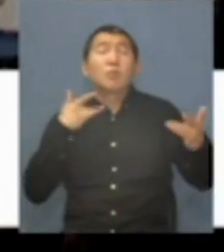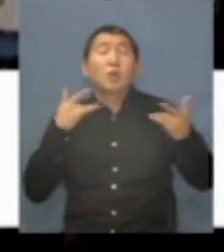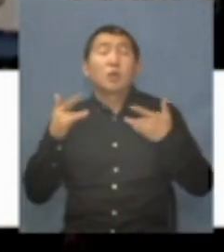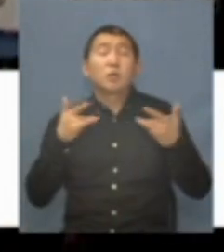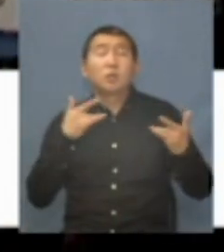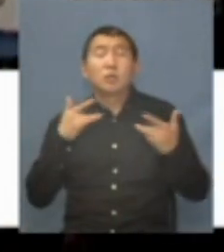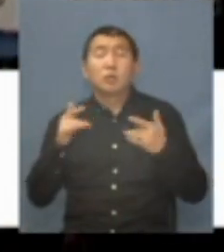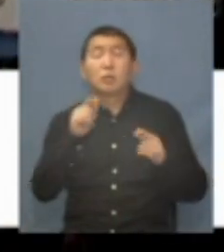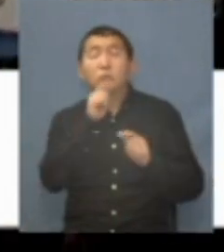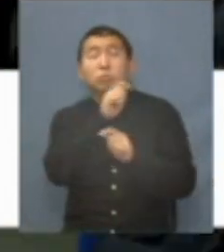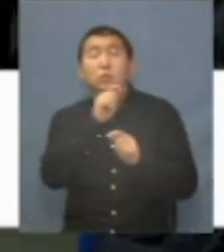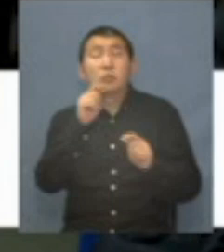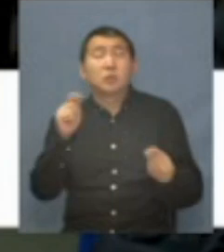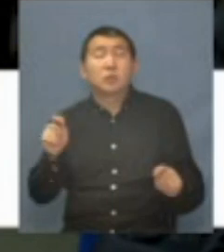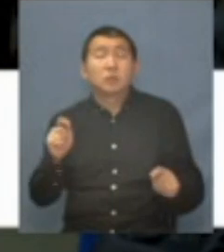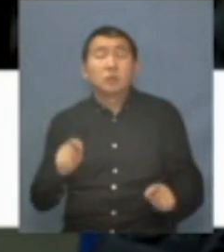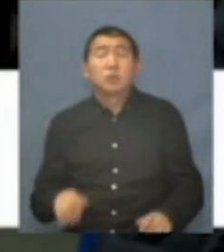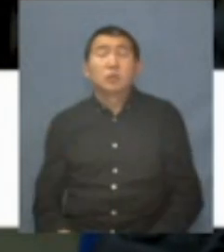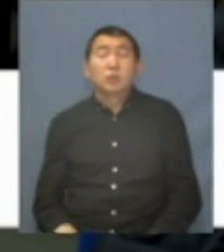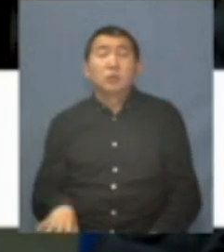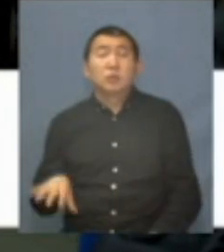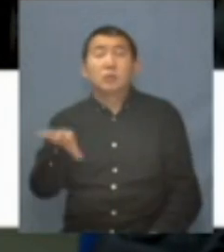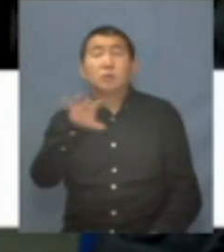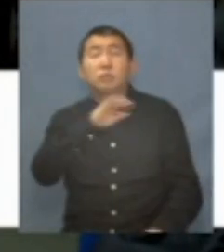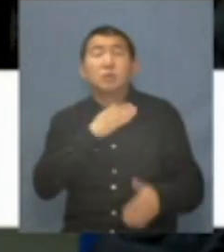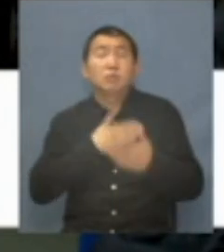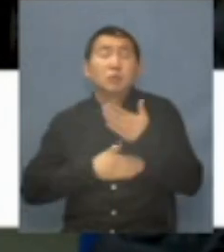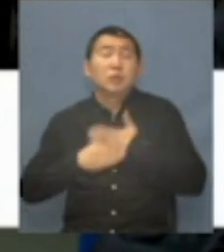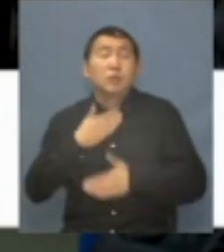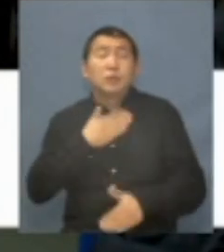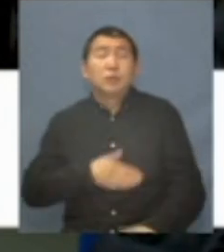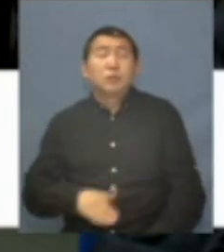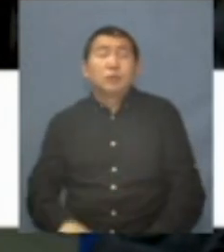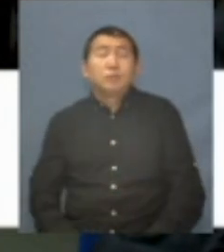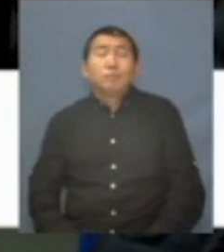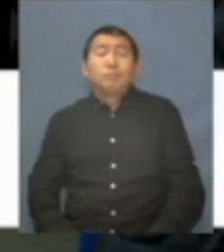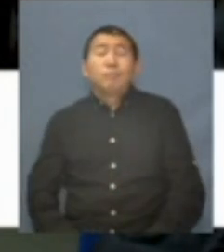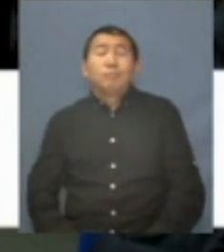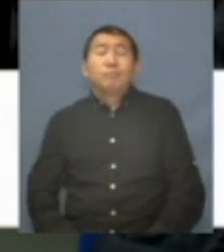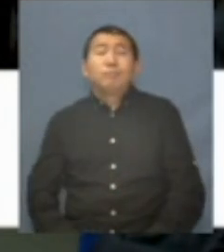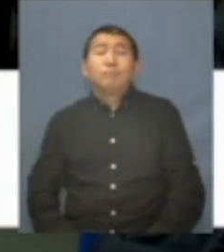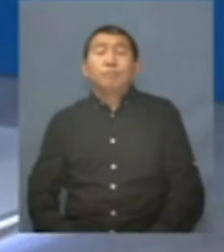подарила зрителям массу положительных эмоций. Алия Симбинова, Нуртас Хайрулдаев, Алтай Акпарат.